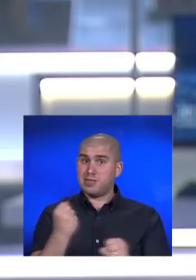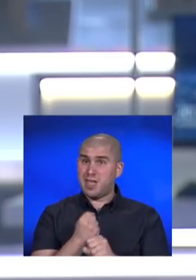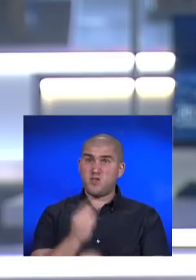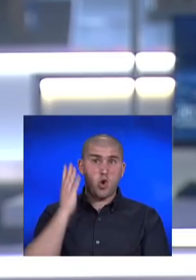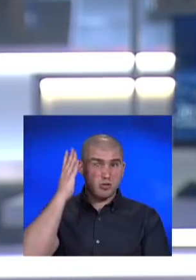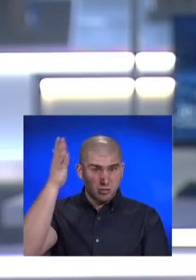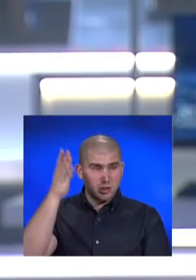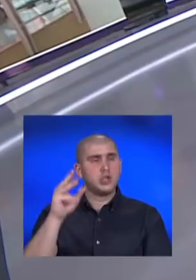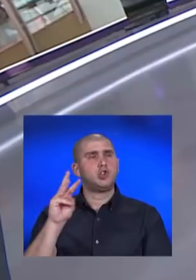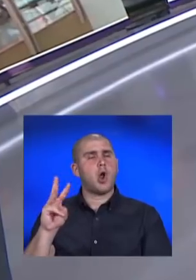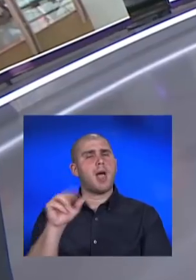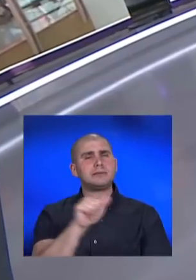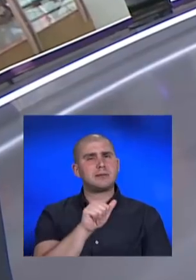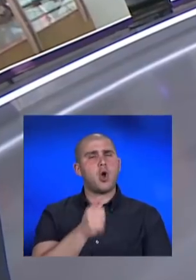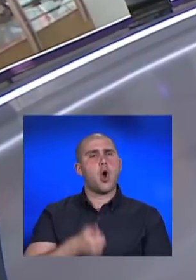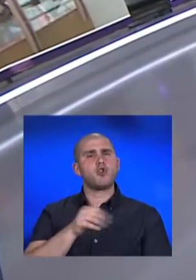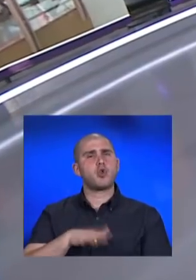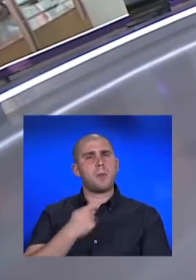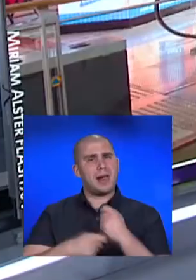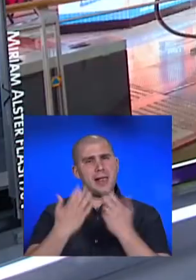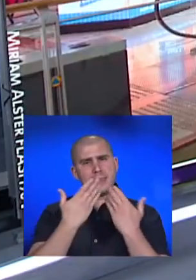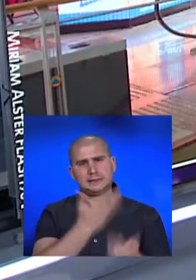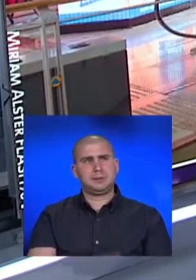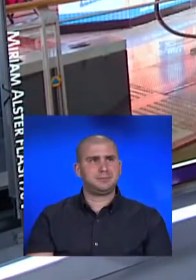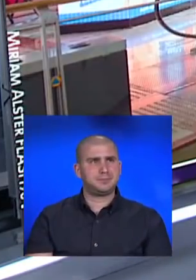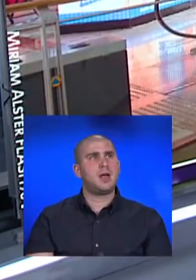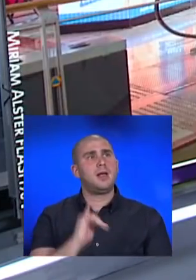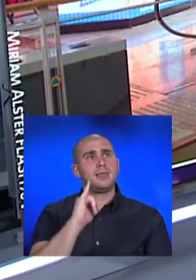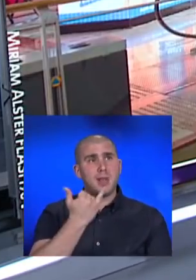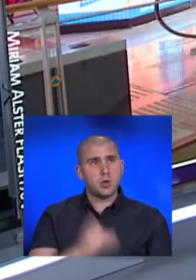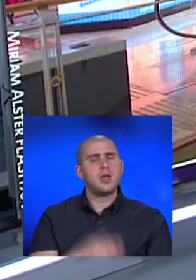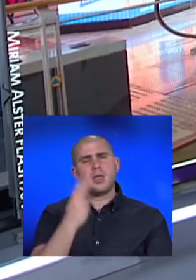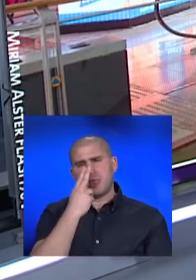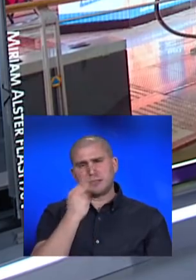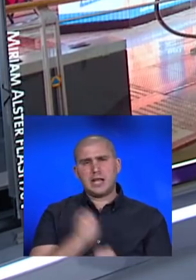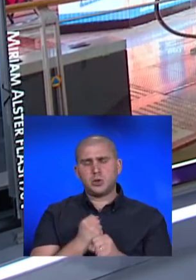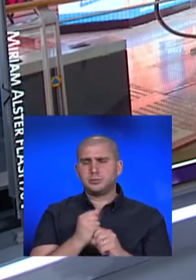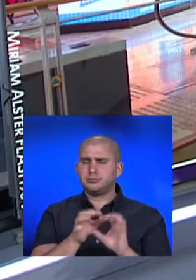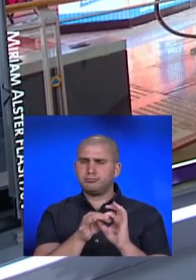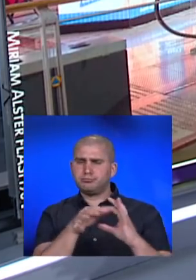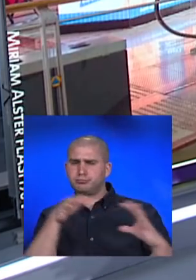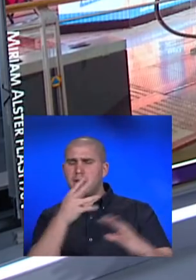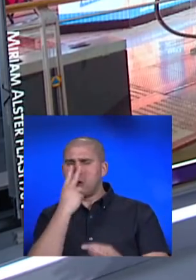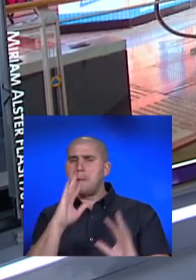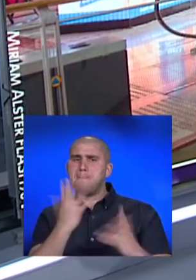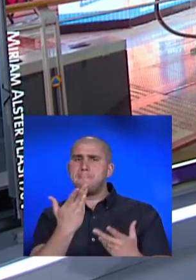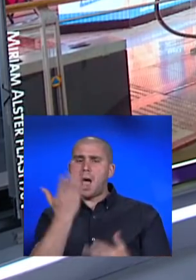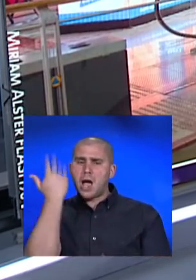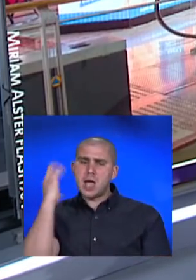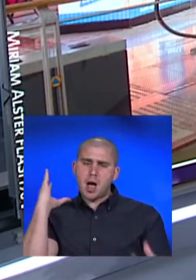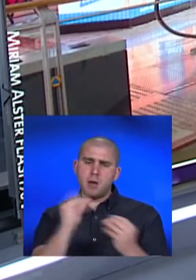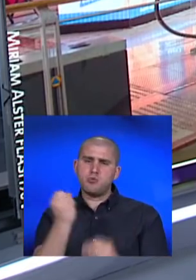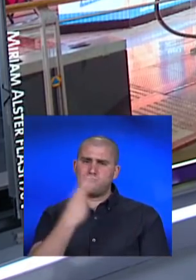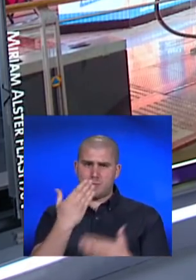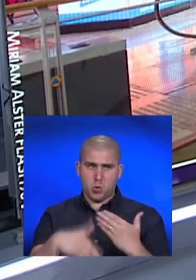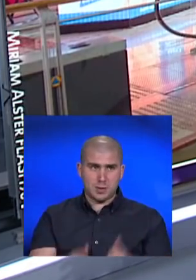אמסטרדמסקי, ראש התחום הכלכלי, אתה מסביר. נכון מאוד, מיכל. בואו נעשה שנייה זום אאוט ונראה רגע מה היה לנו בשבועיים האחרונים. מחר